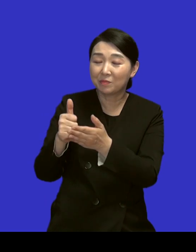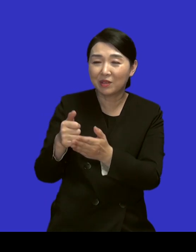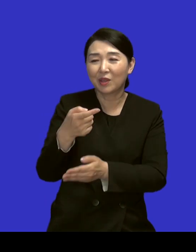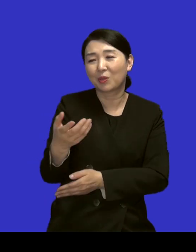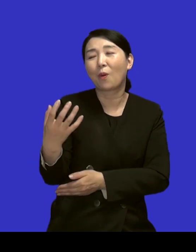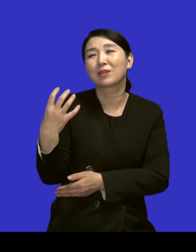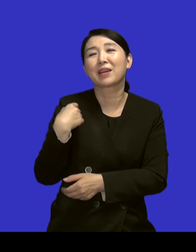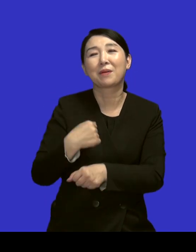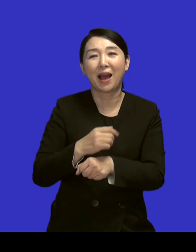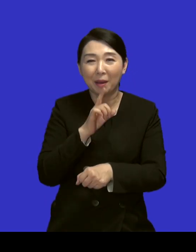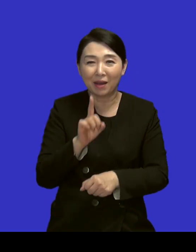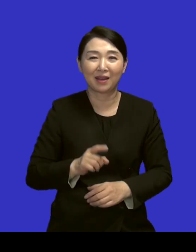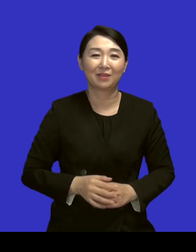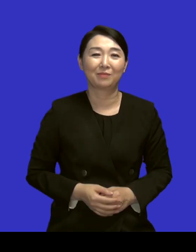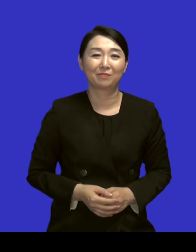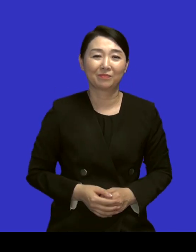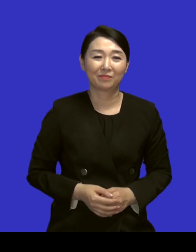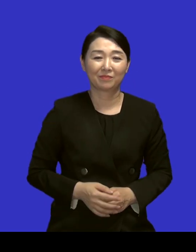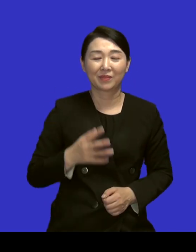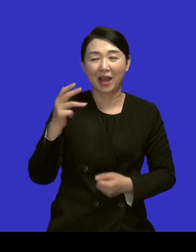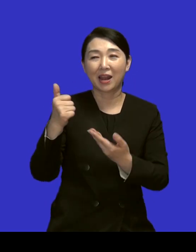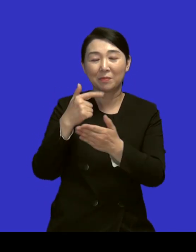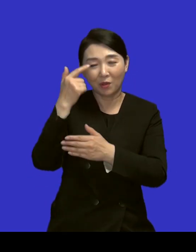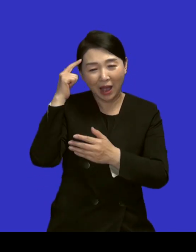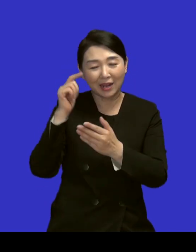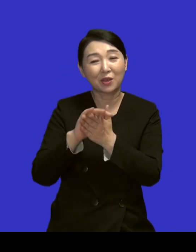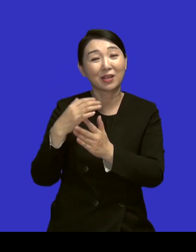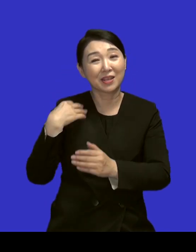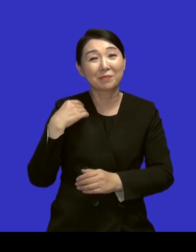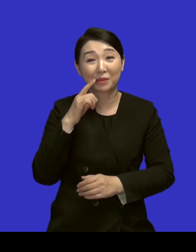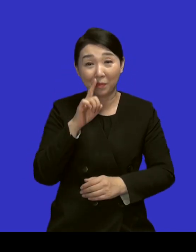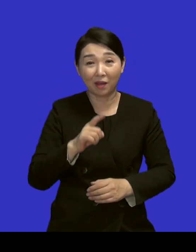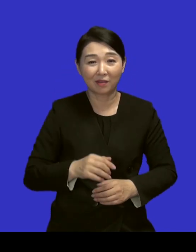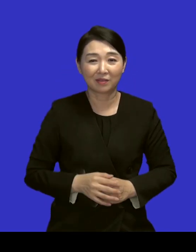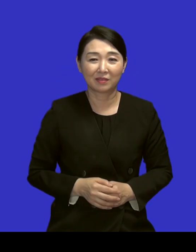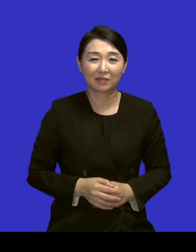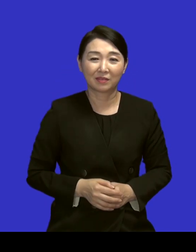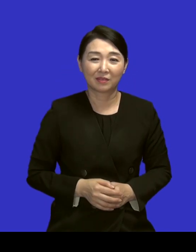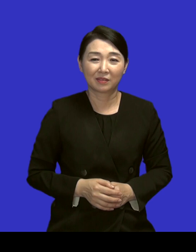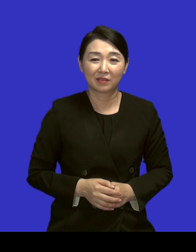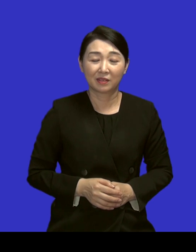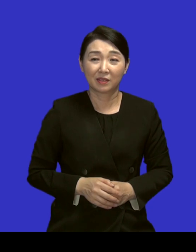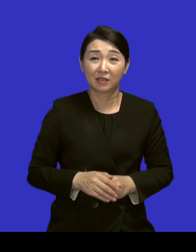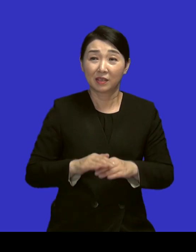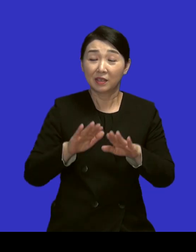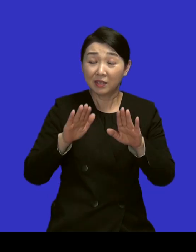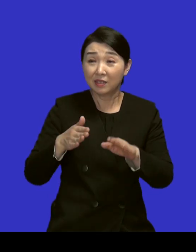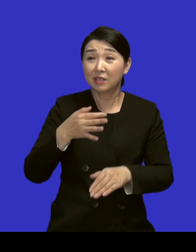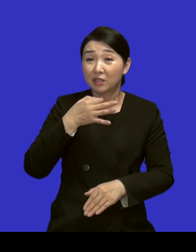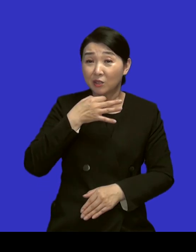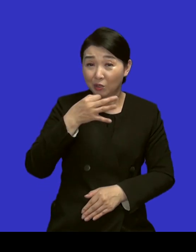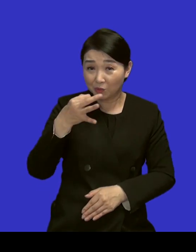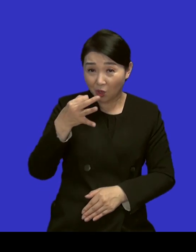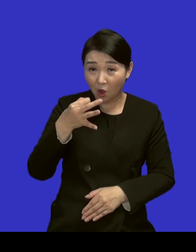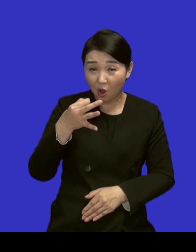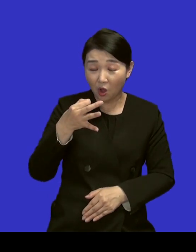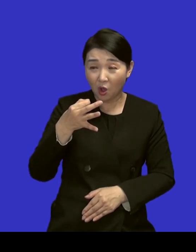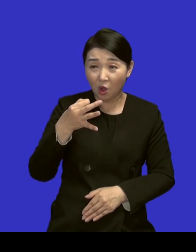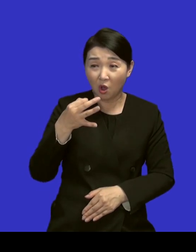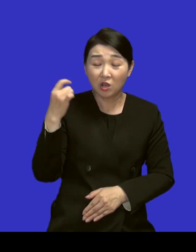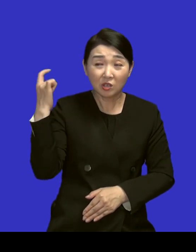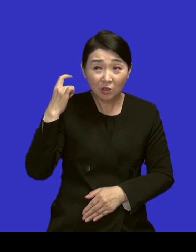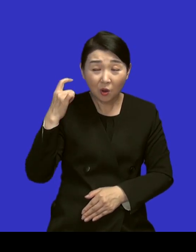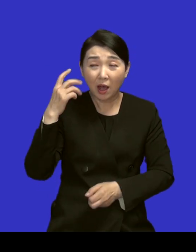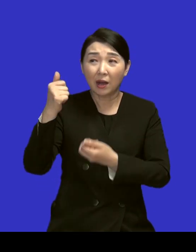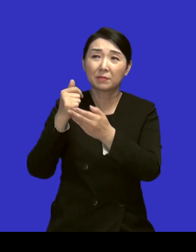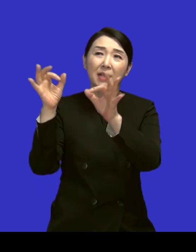널 책임진대. 널 책임진대. 늘 이렇게 얘기해 주셨는데 그 음성을 제가 그날에서야 사라져버렸다 생각했던 하나님의